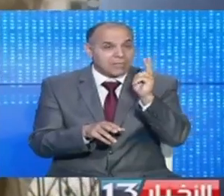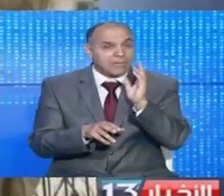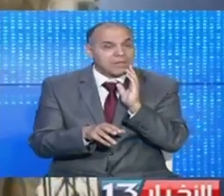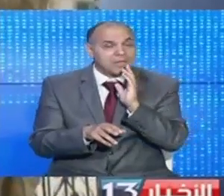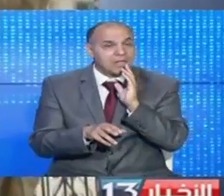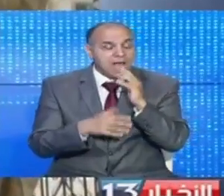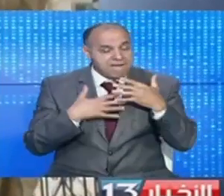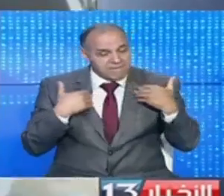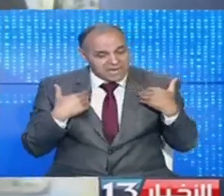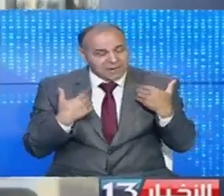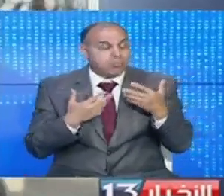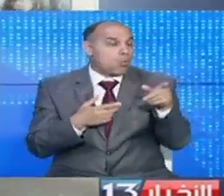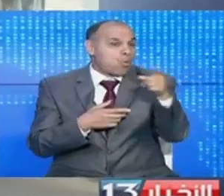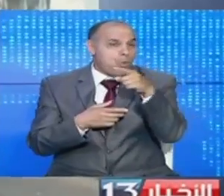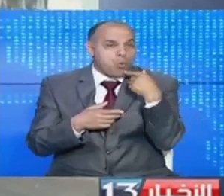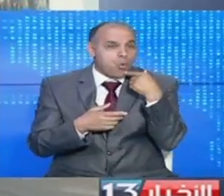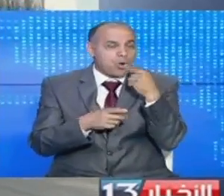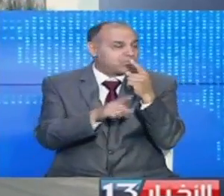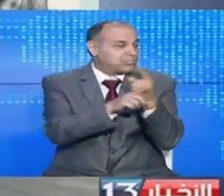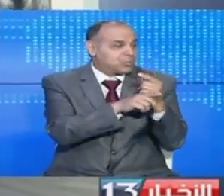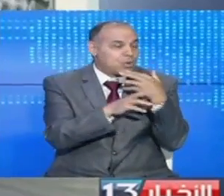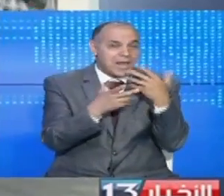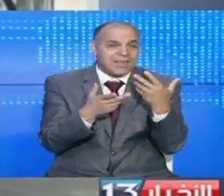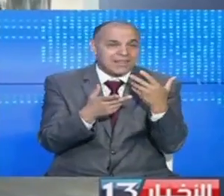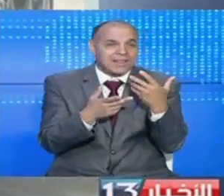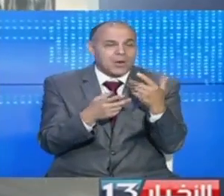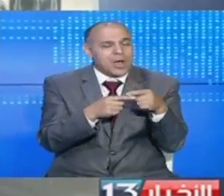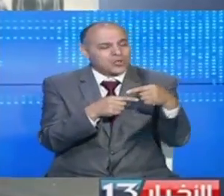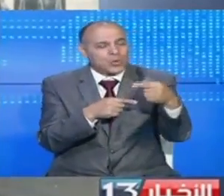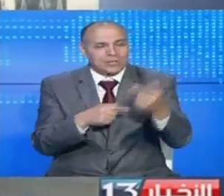من موعد للفرحه والبهجه واللقاء ولو بعد حين.